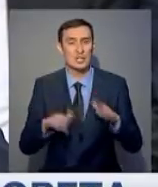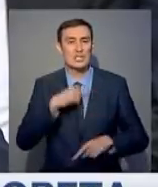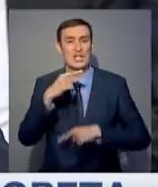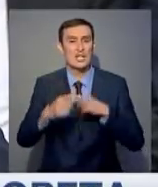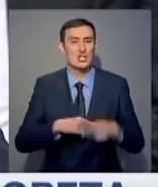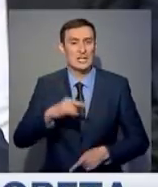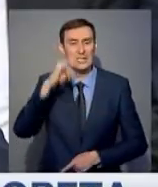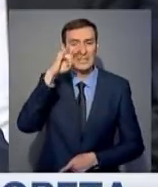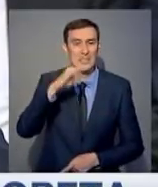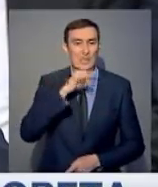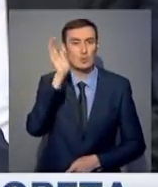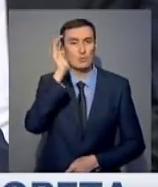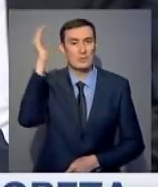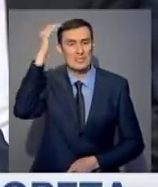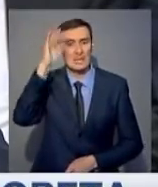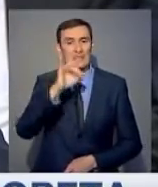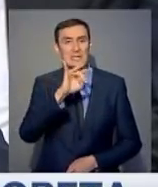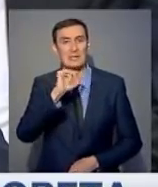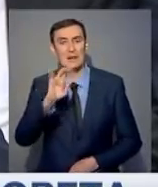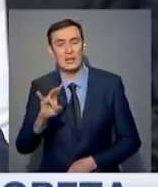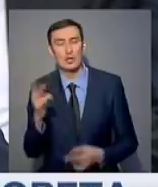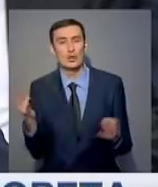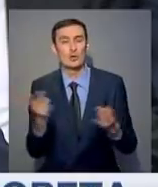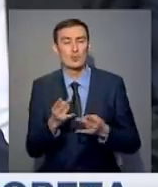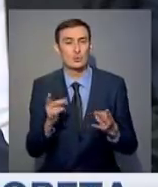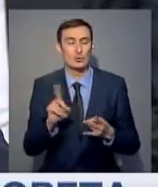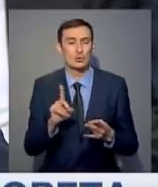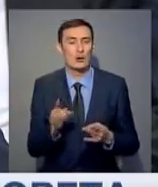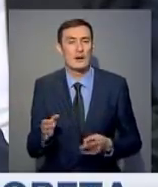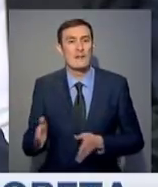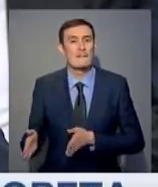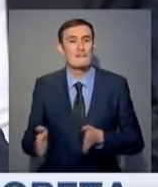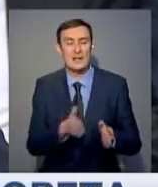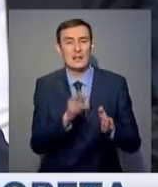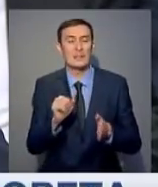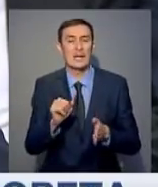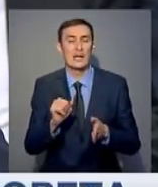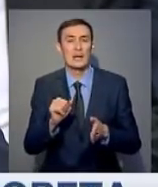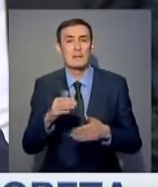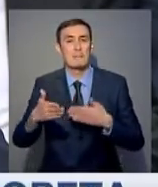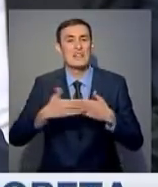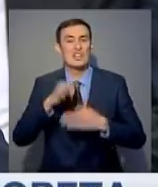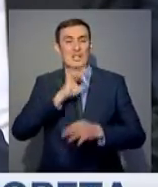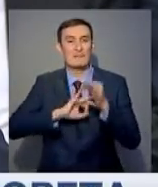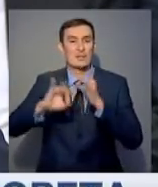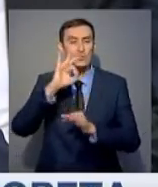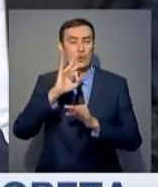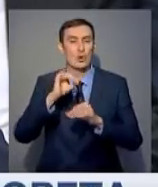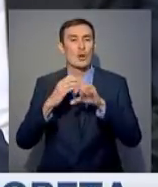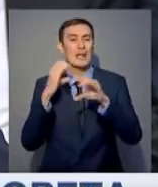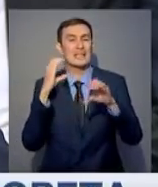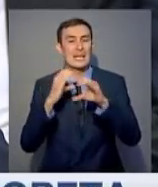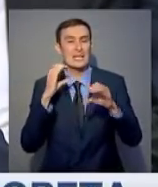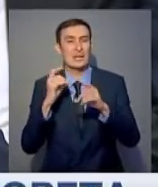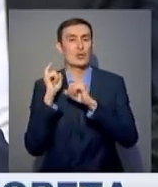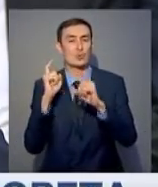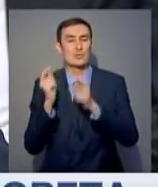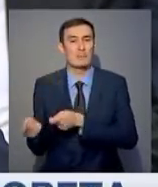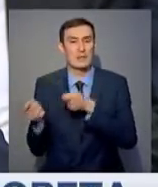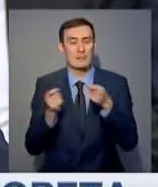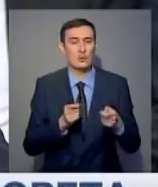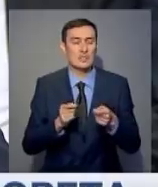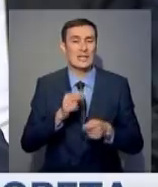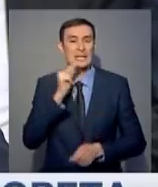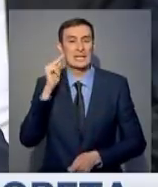казахстан туркменистан и иран стоит отметить выход на персидский залив все контейнерные перевозки из китая через